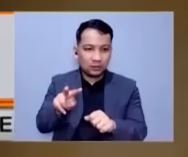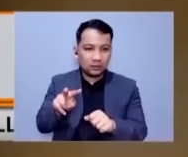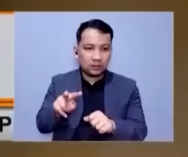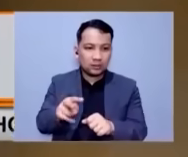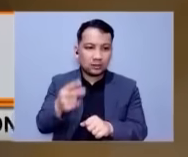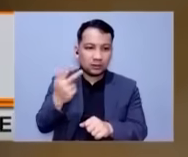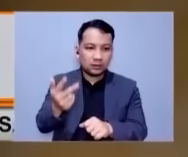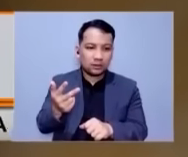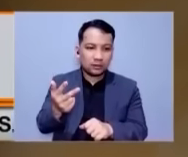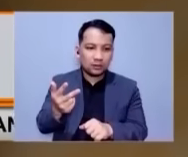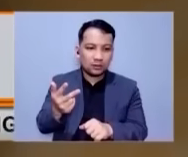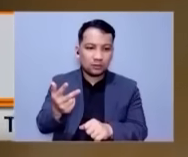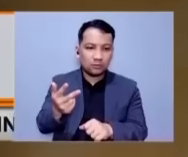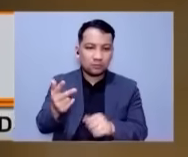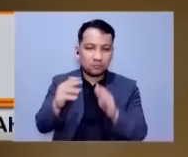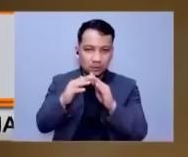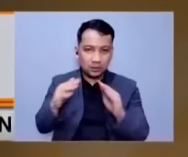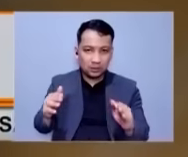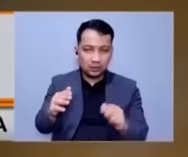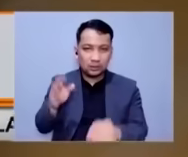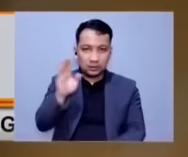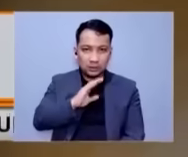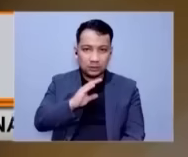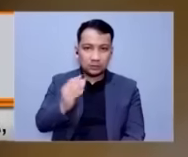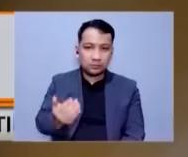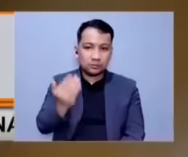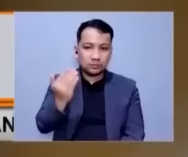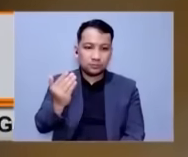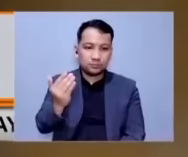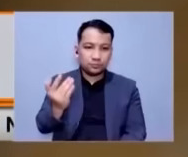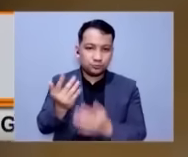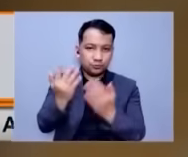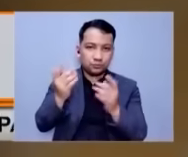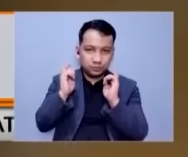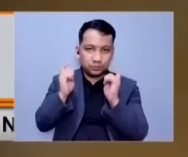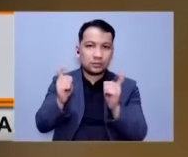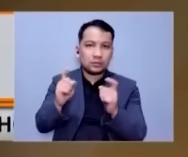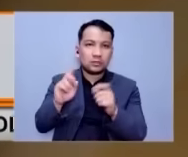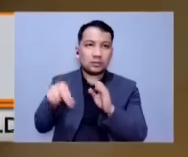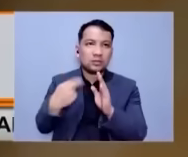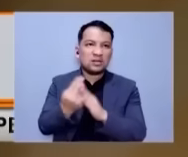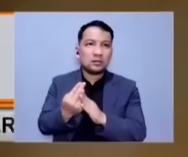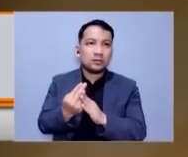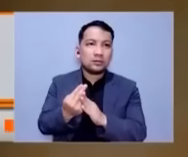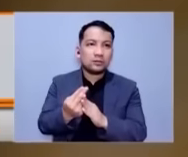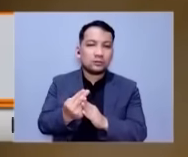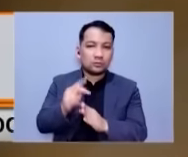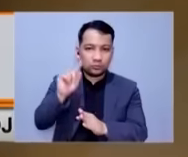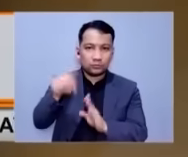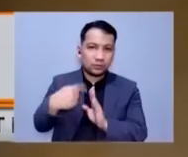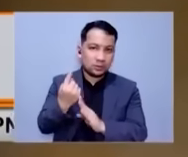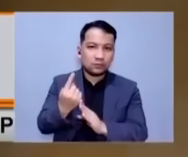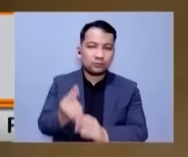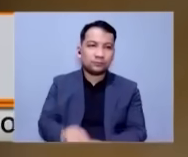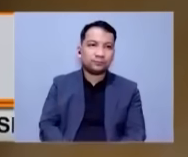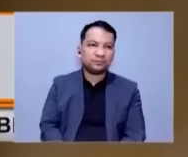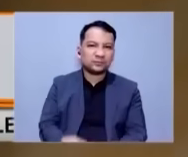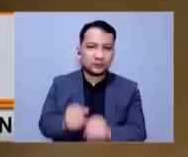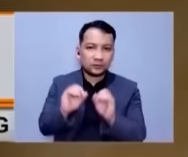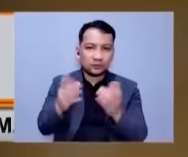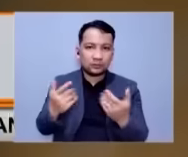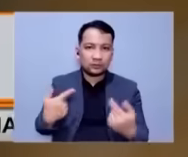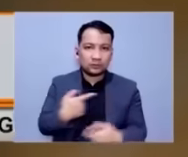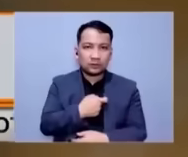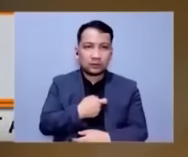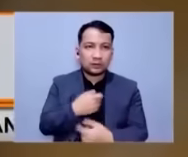ang natupok. Agad namang rumisponde ang mga bumbero. Tumagal yan ng halos isang oras. Wala namang nasaktan sa